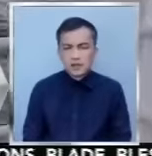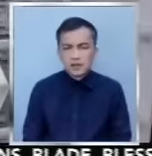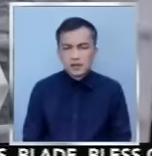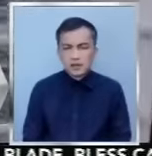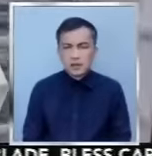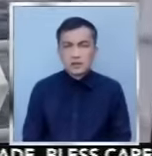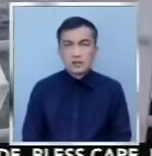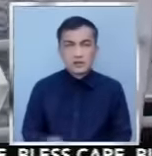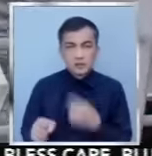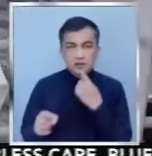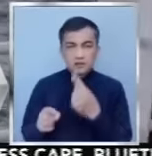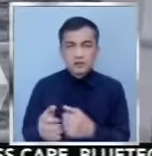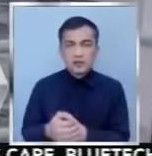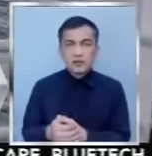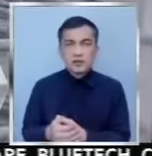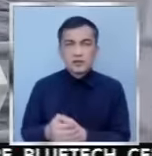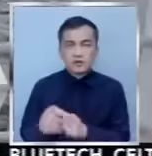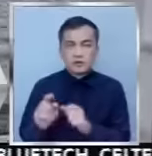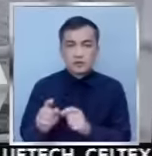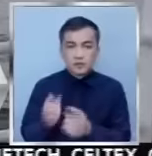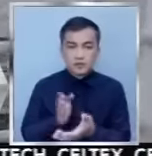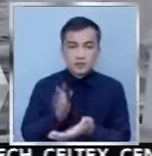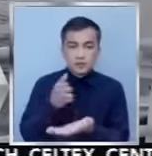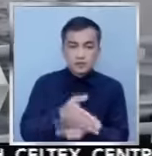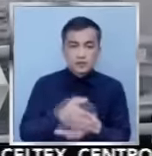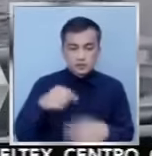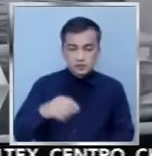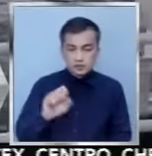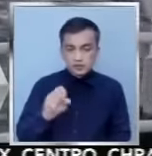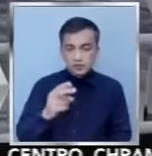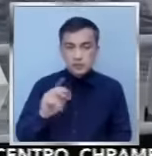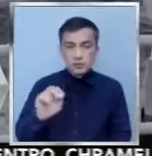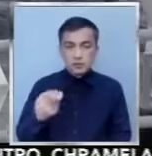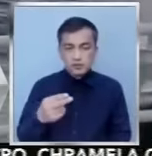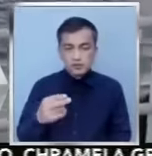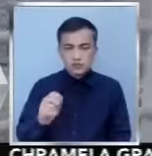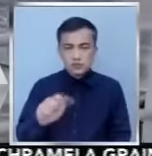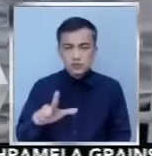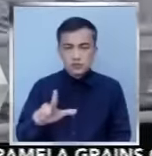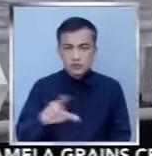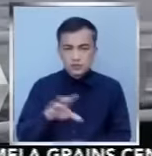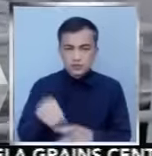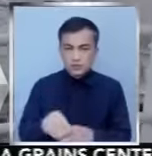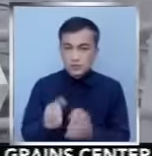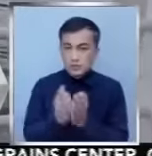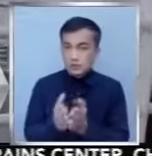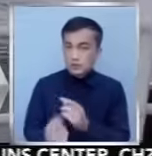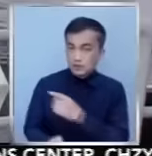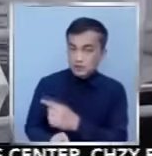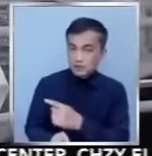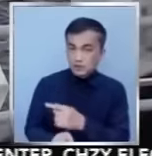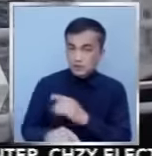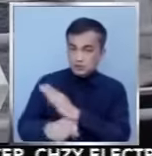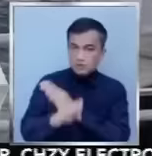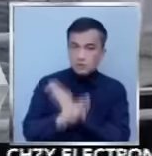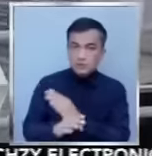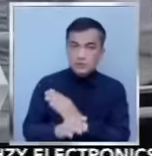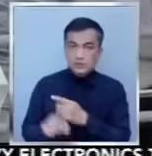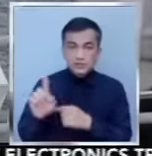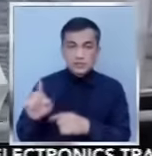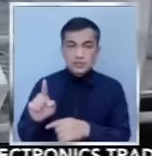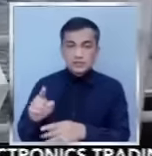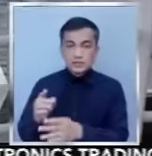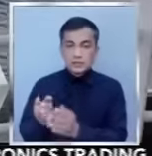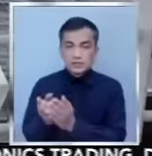Miles malang papunta rito sa scar boro sh at kabilang nga itong barko na ito sa humarang sa isa sa mga barko ng eur